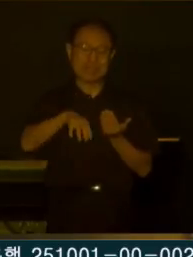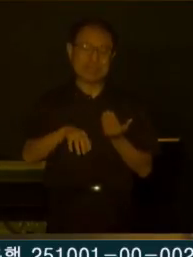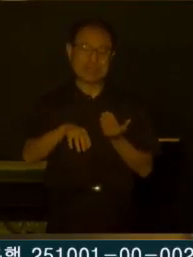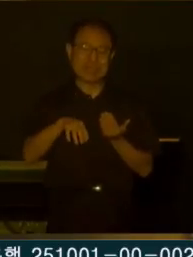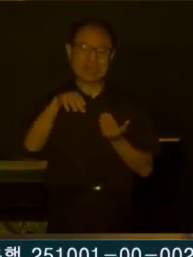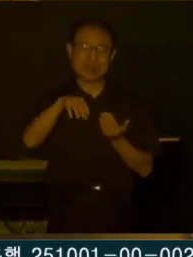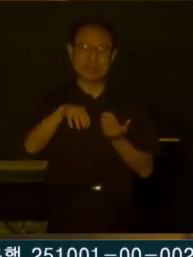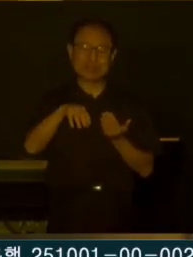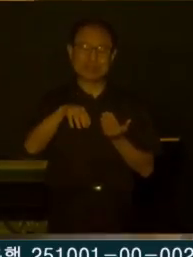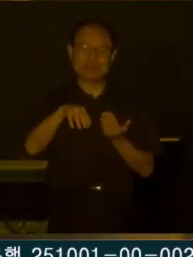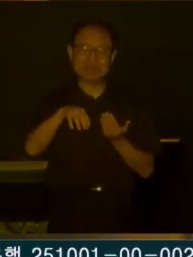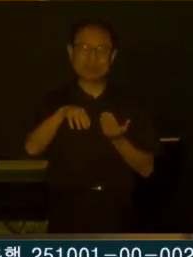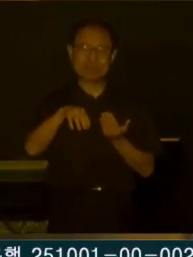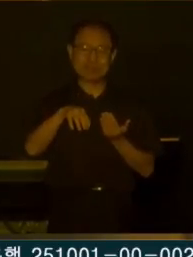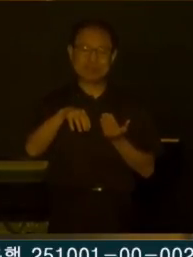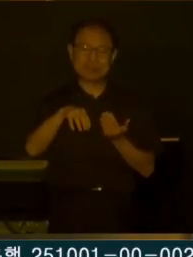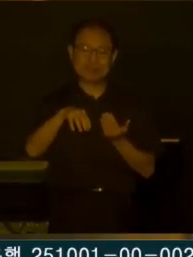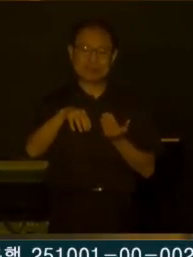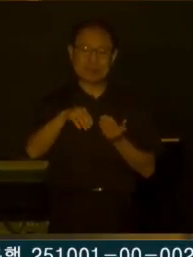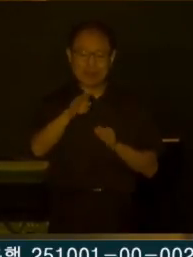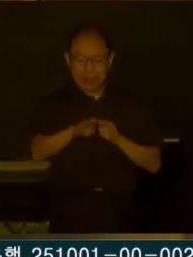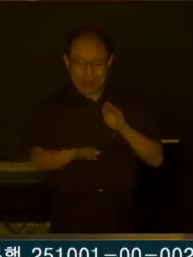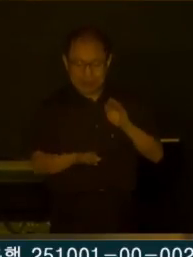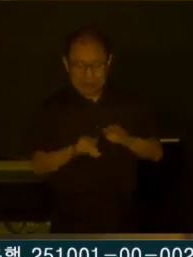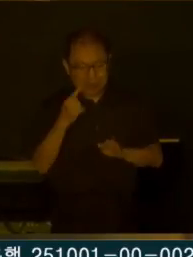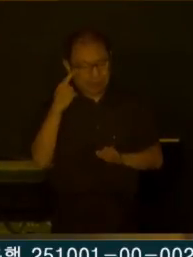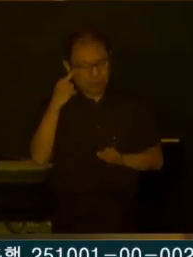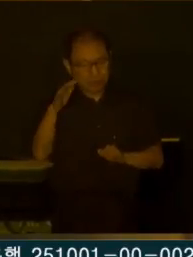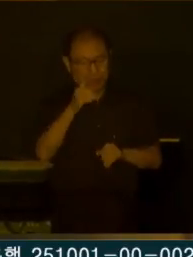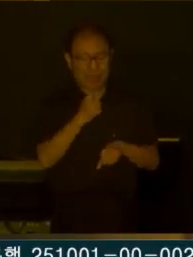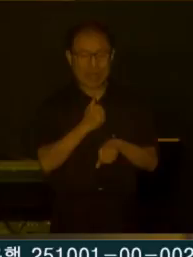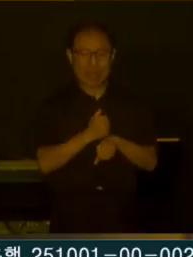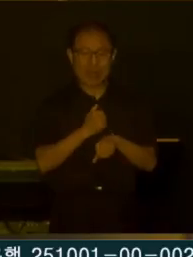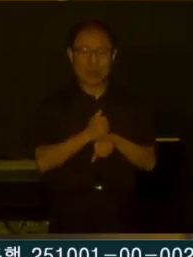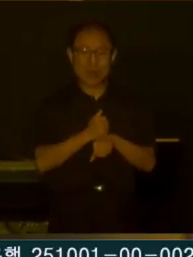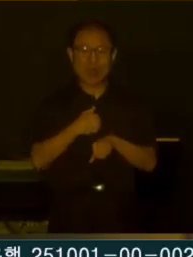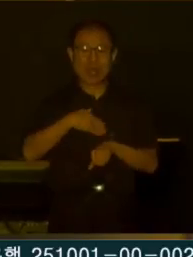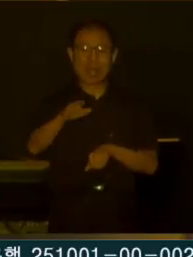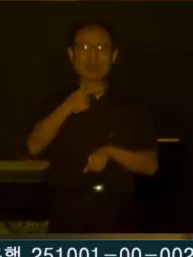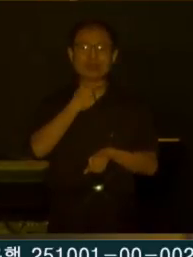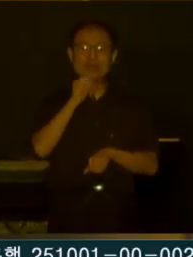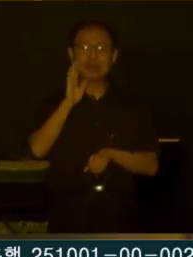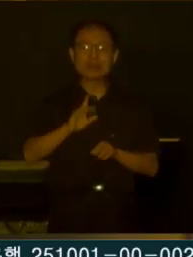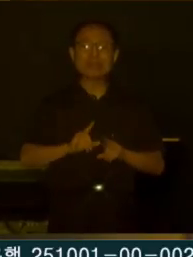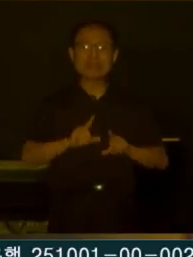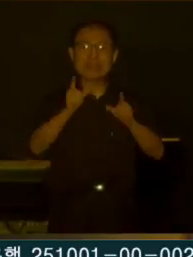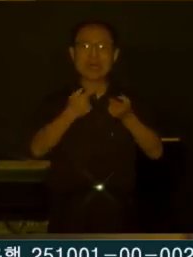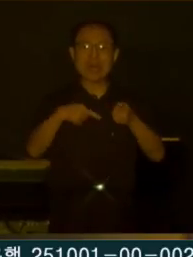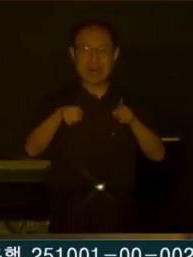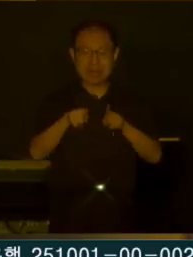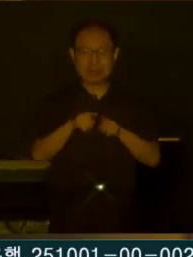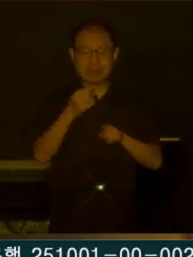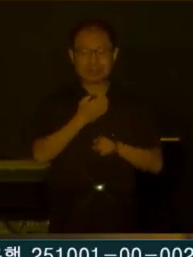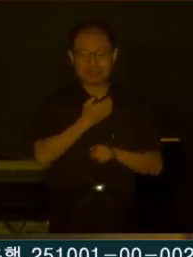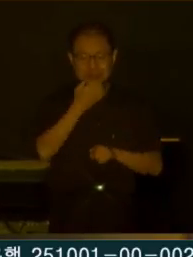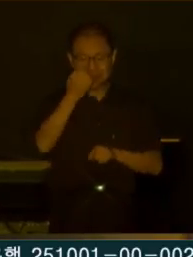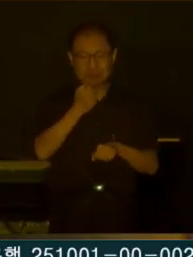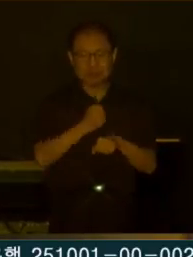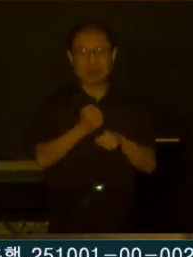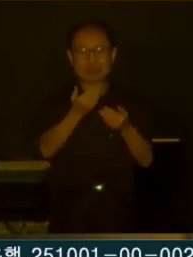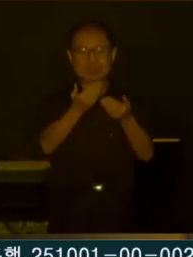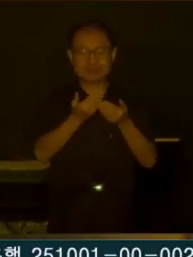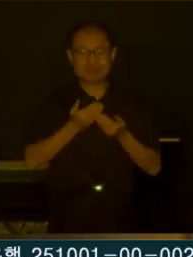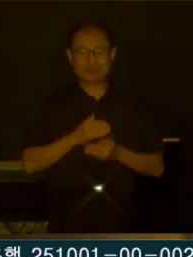바로 이곳에서 그의 발자취를 추억하고 그가 가고자 했던 미래를 함께 꿈꾸게